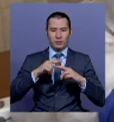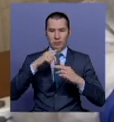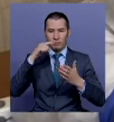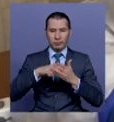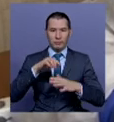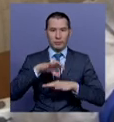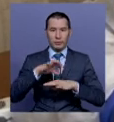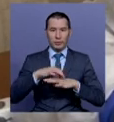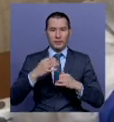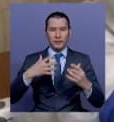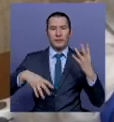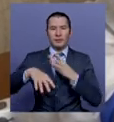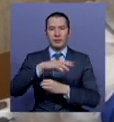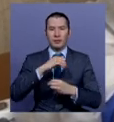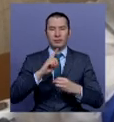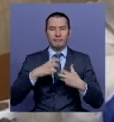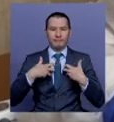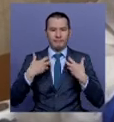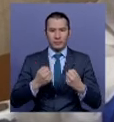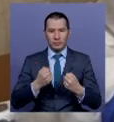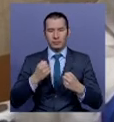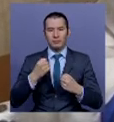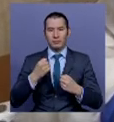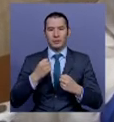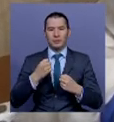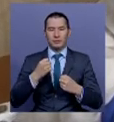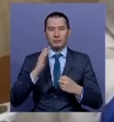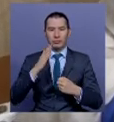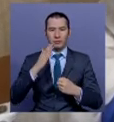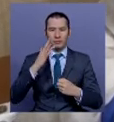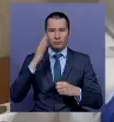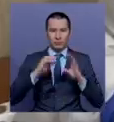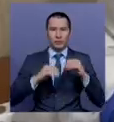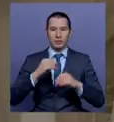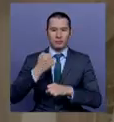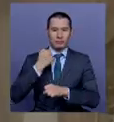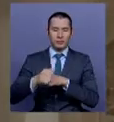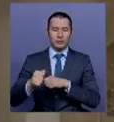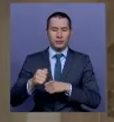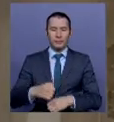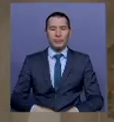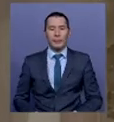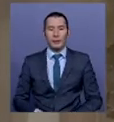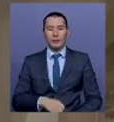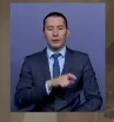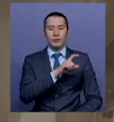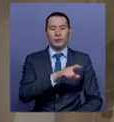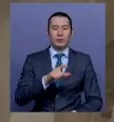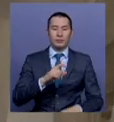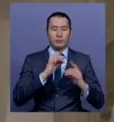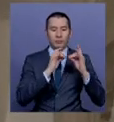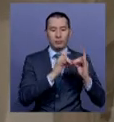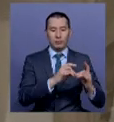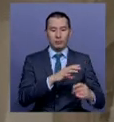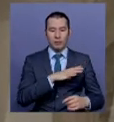барлығымыз бір ауыздан еңбек етіп, өстіп жеңіп шығамыз деген үміттеміз. Науқастарға ем дарытып, ұлт саулығын